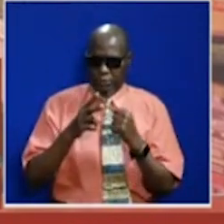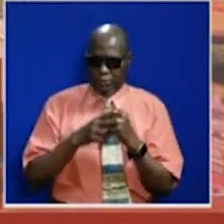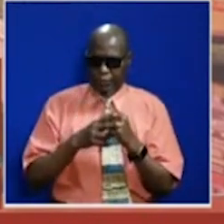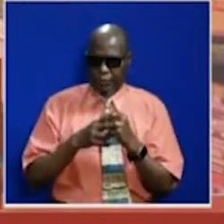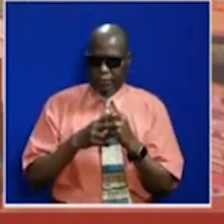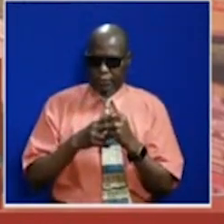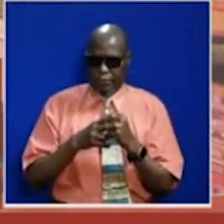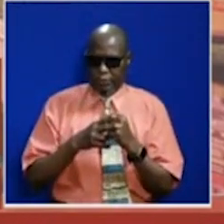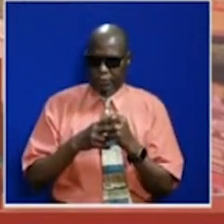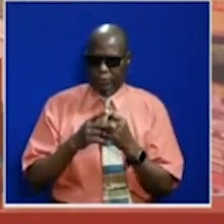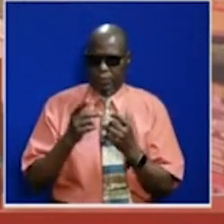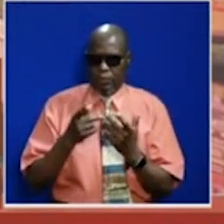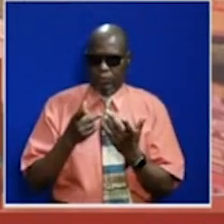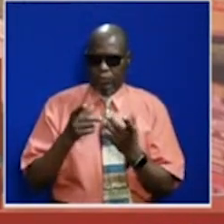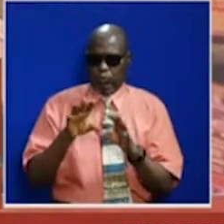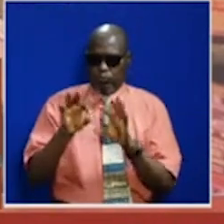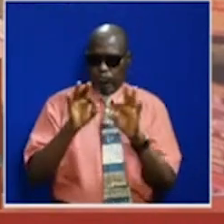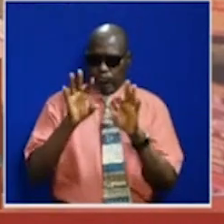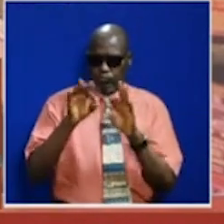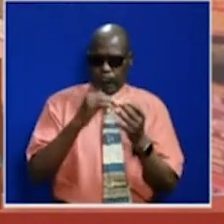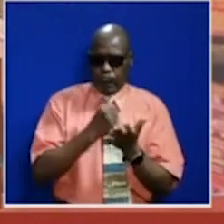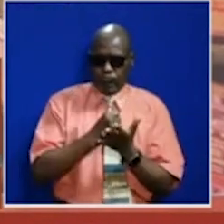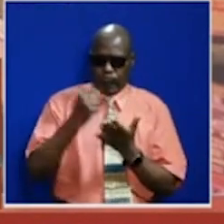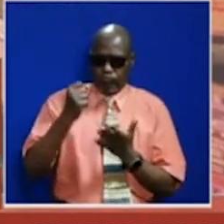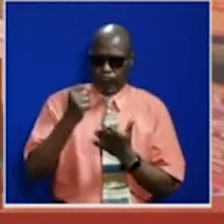hivi majuzi ya kuajiri wa Kenya